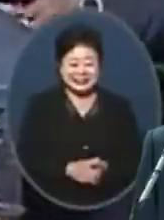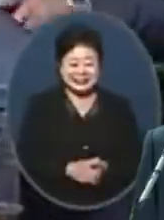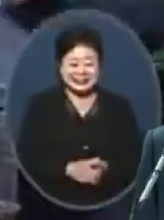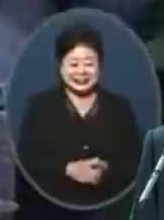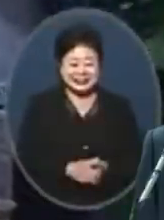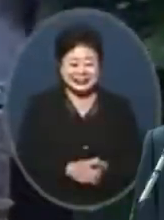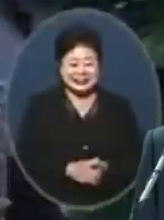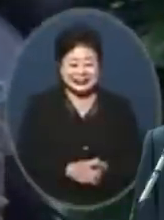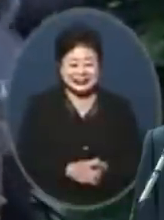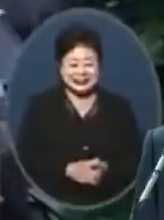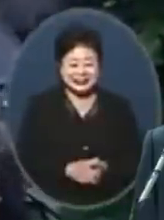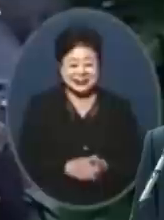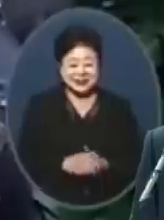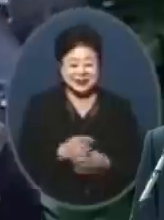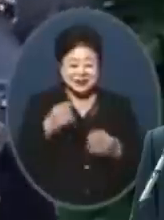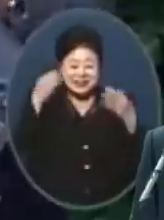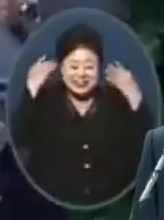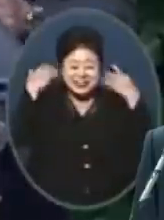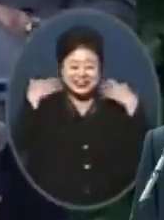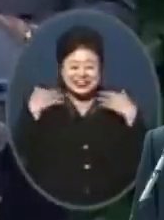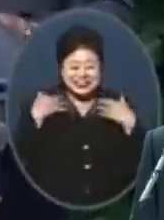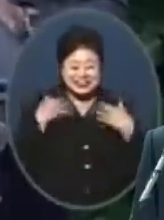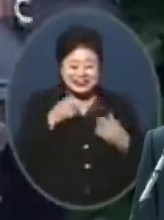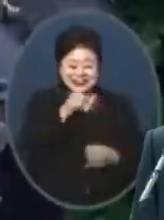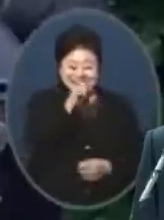제가 머리를 길렀으면 좋겠는데.